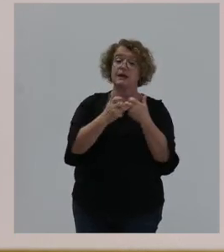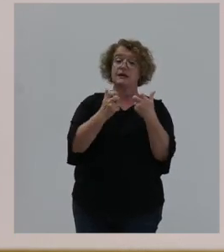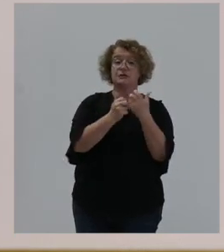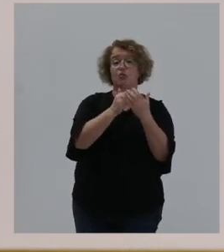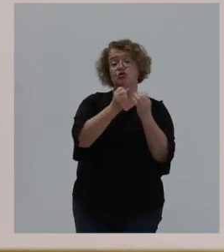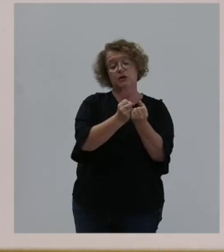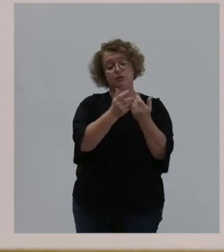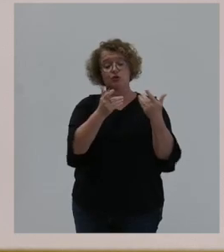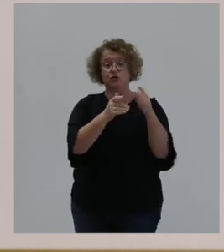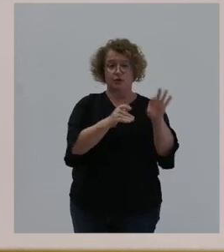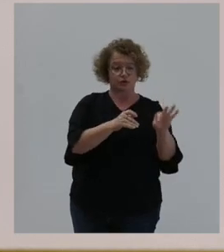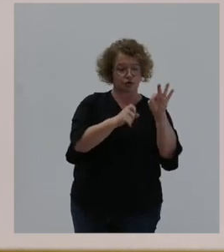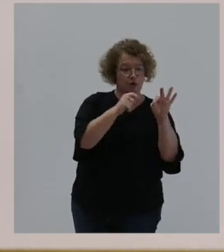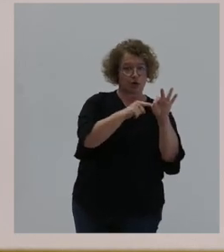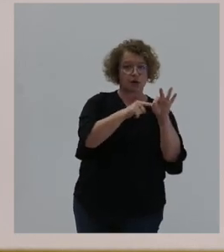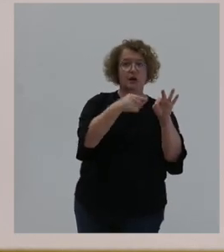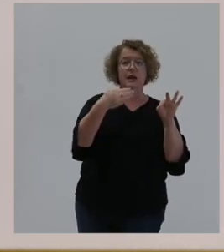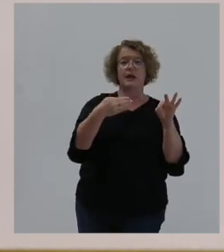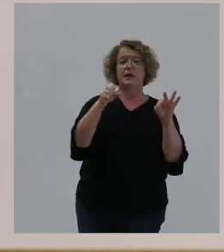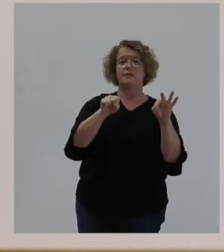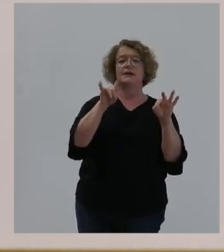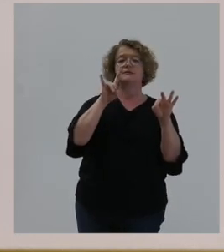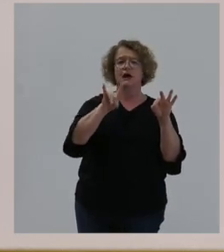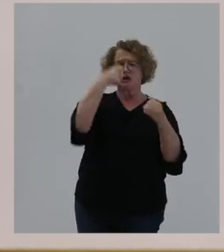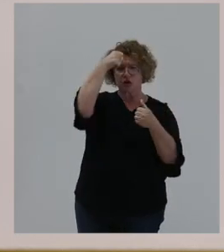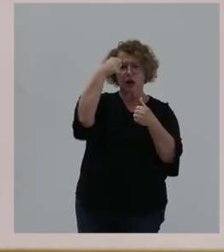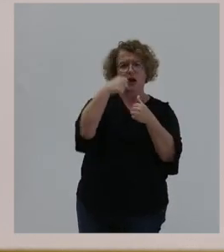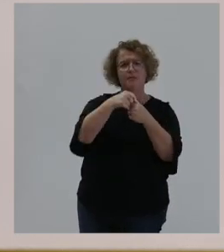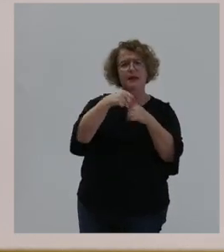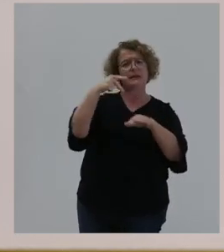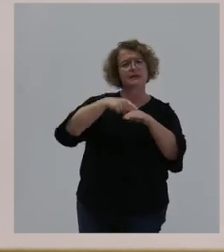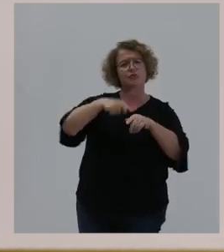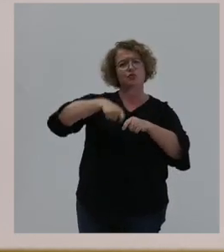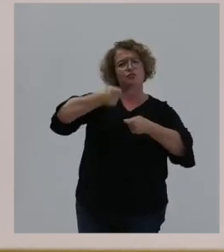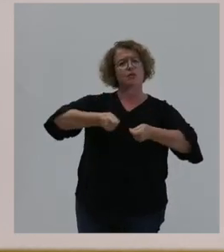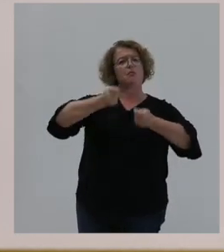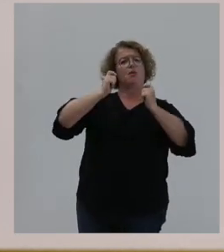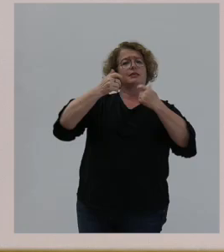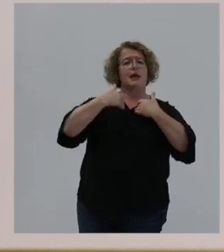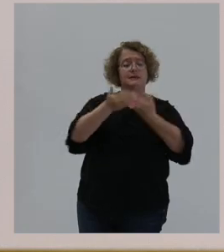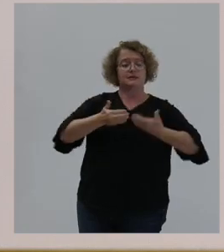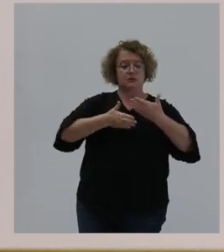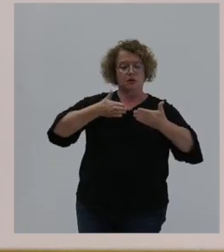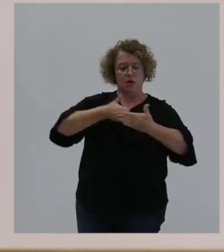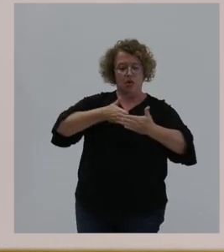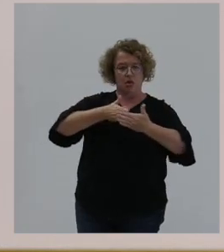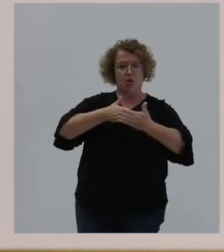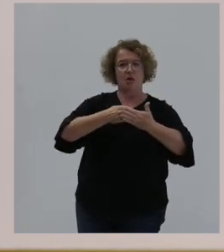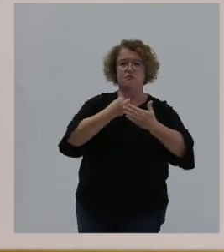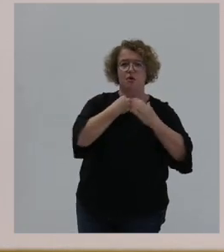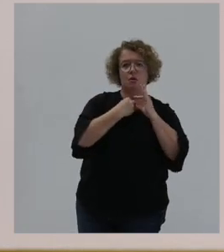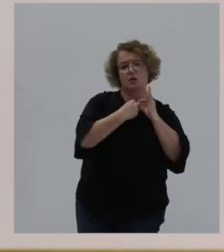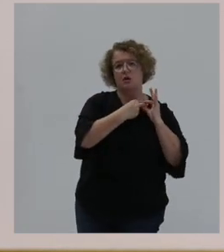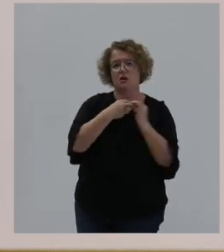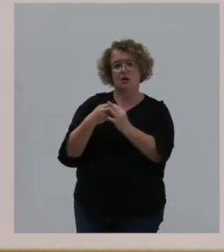retiens des droits. Le premier, la MSH. Vous vous souvenez, en début de mandat, nous étions dans une situation bloquée. Durant le mandat, la